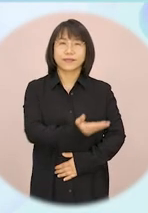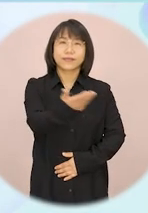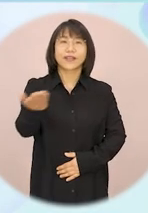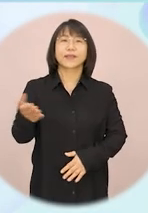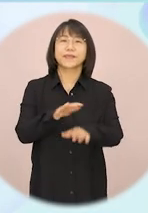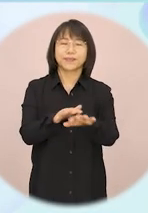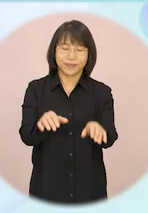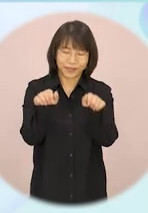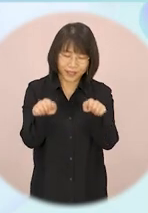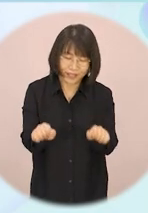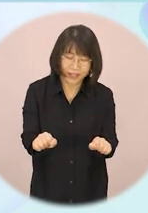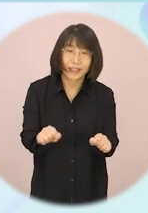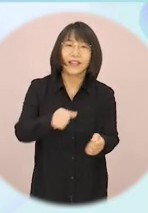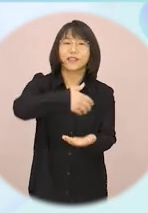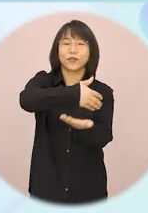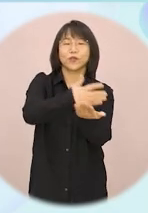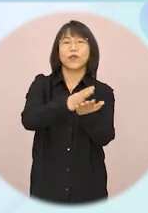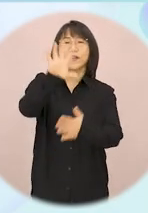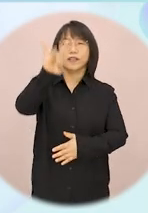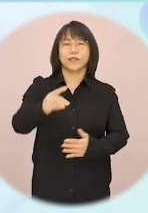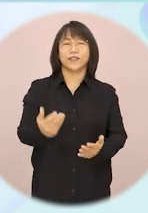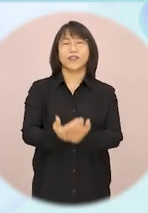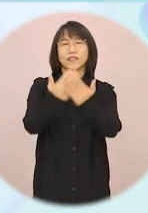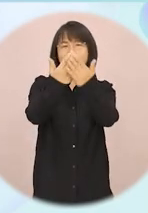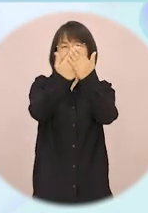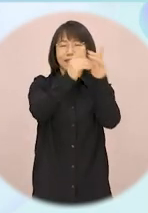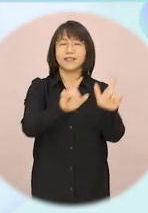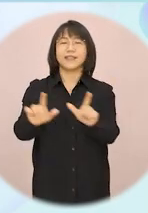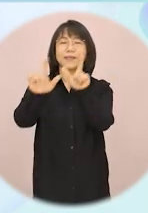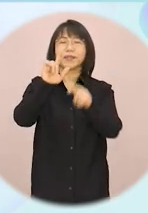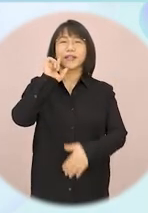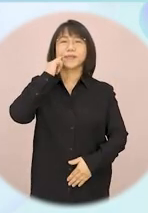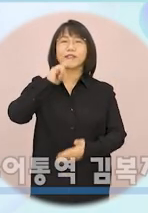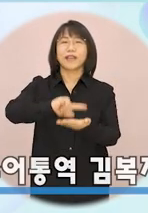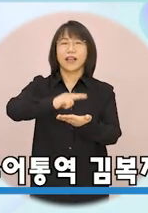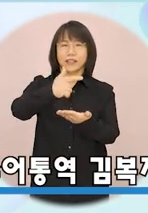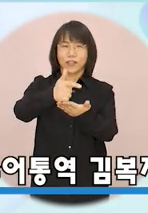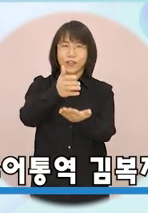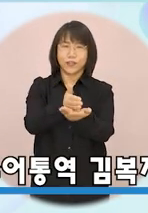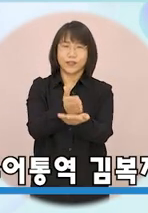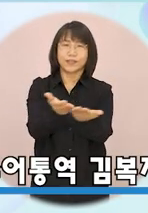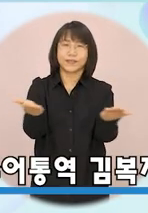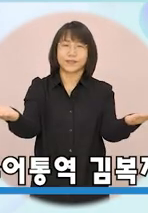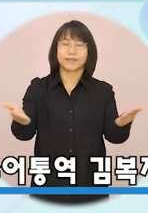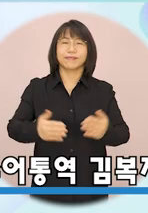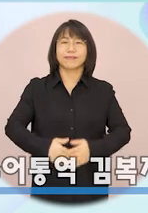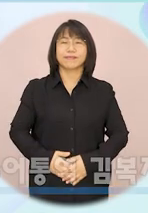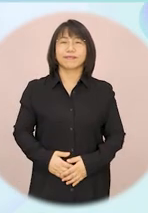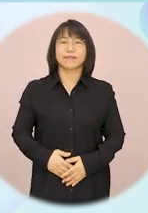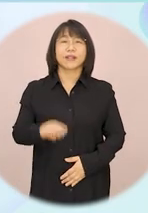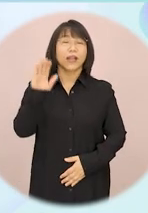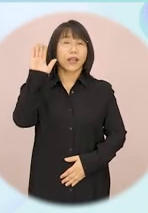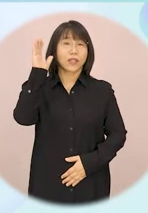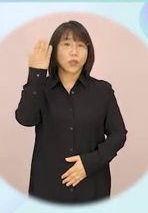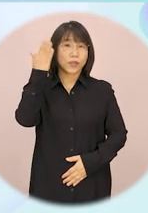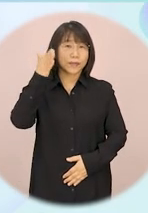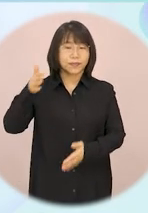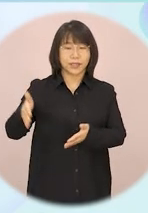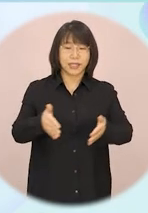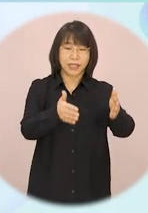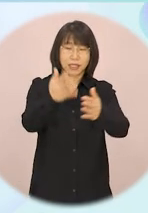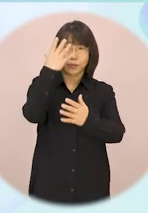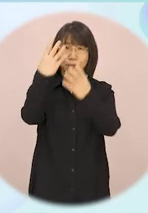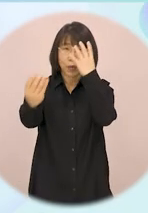국민 여러분 안녕하십니까 조화로운 성장 삶이 아름다운 강서 아이언 써 tv 김민 줍니다 요즘 길을 걷다보면